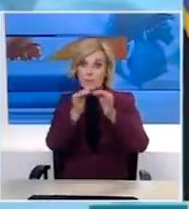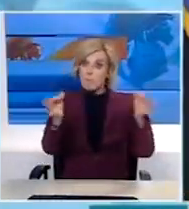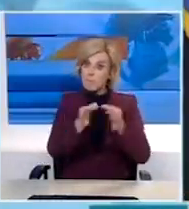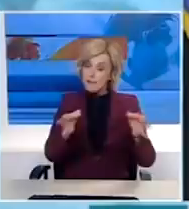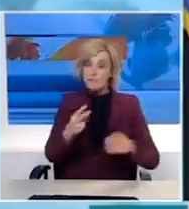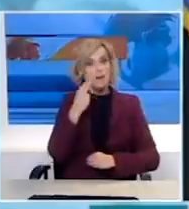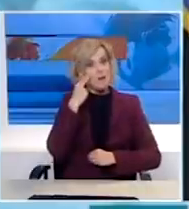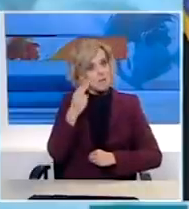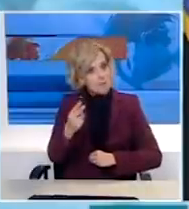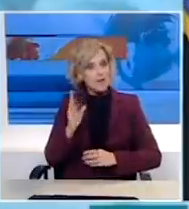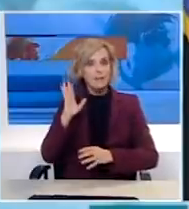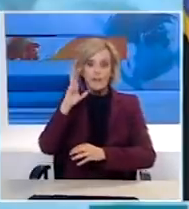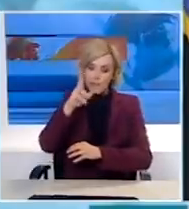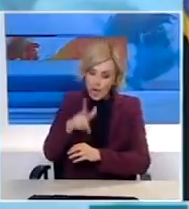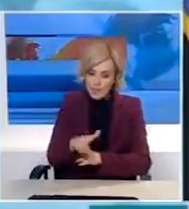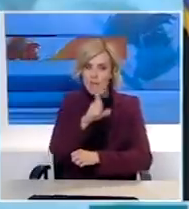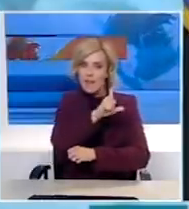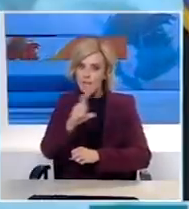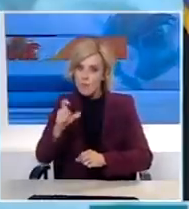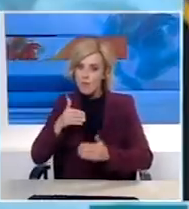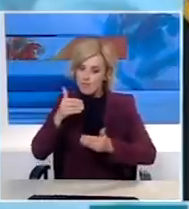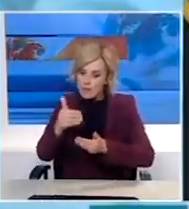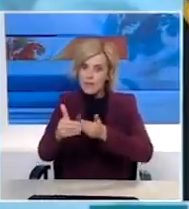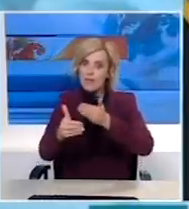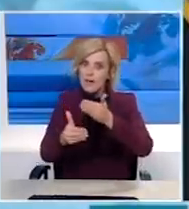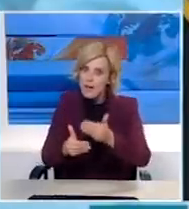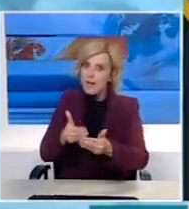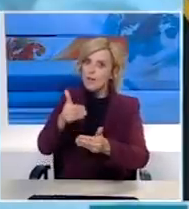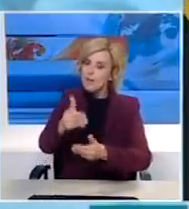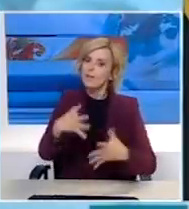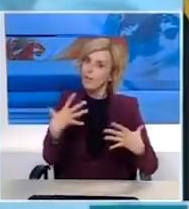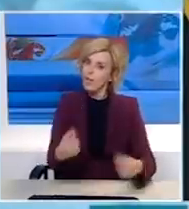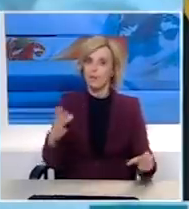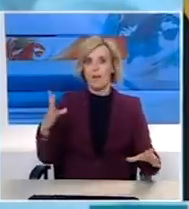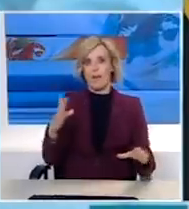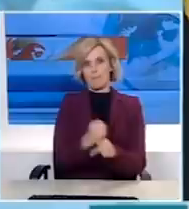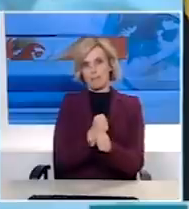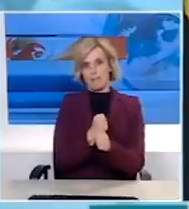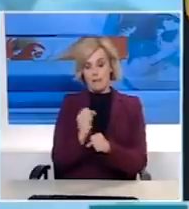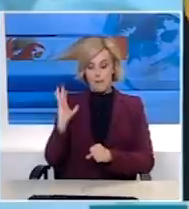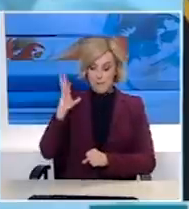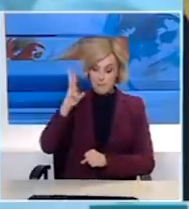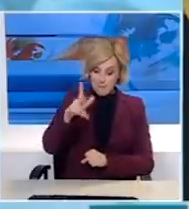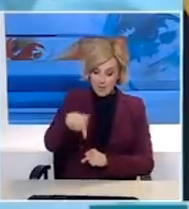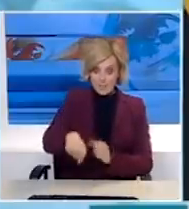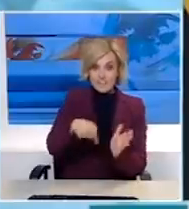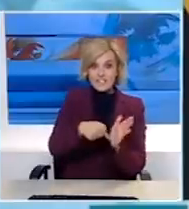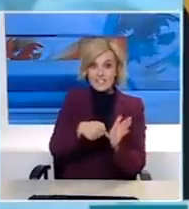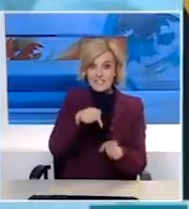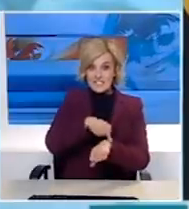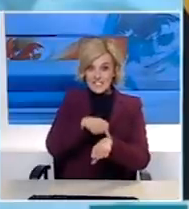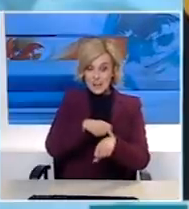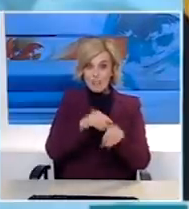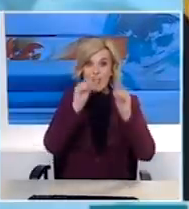στόχος εβδομάδα με την εβδομάδα, μέρα με τη μέρα, δείχνει να επιτυγχάνεται. Τα μέχρι στιγμής δεδομένα μάλλον δικαιώνουν την κοινή